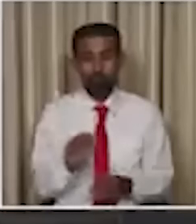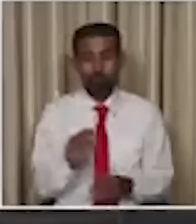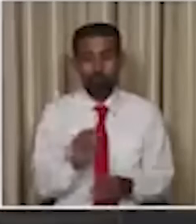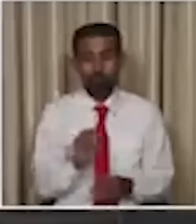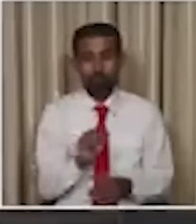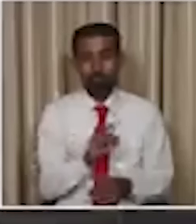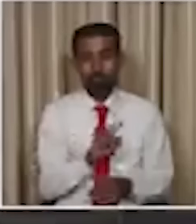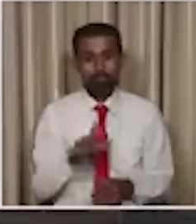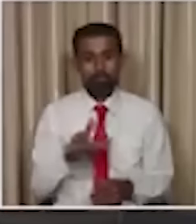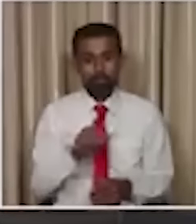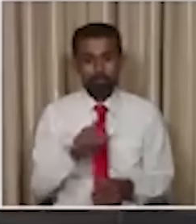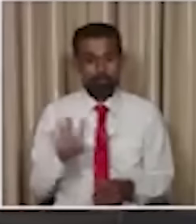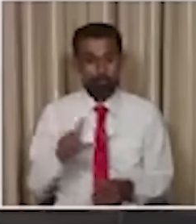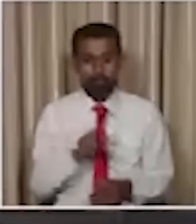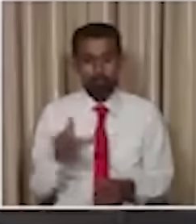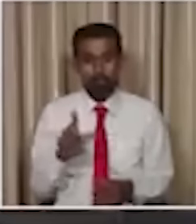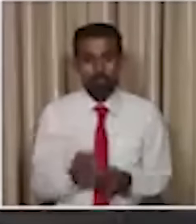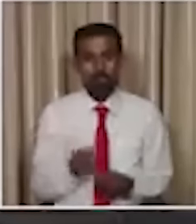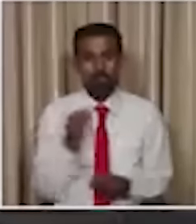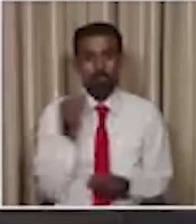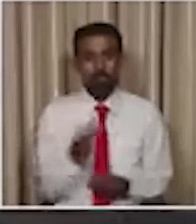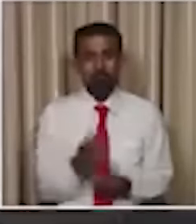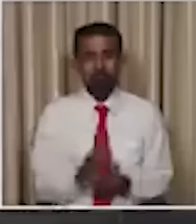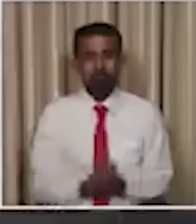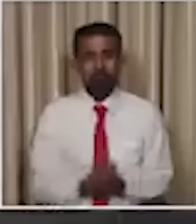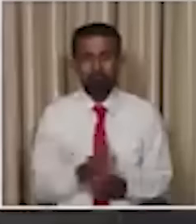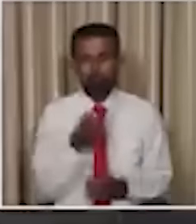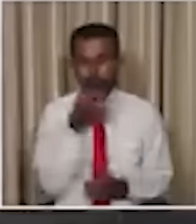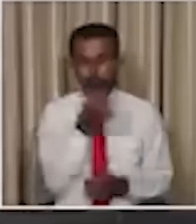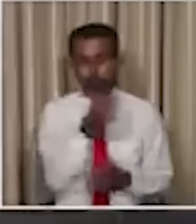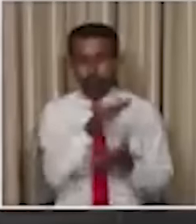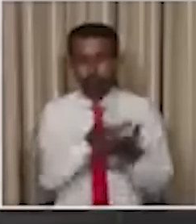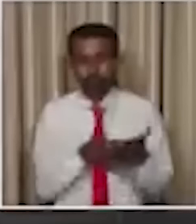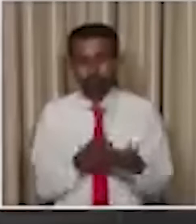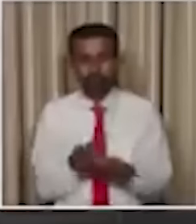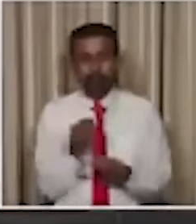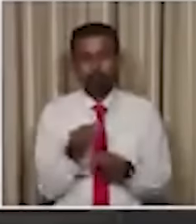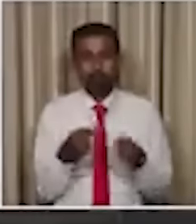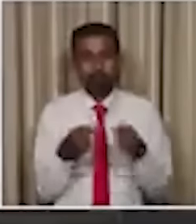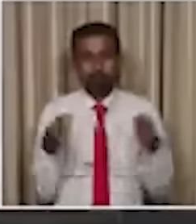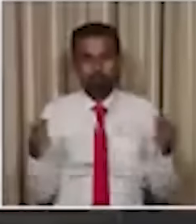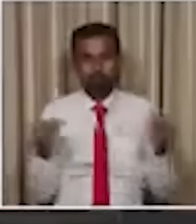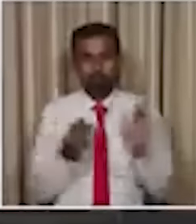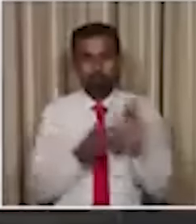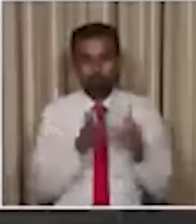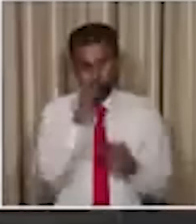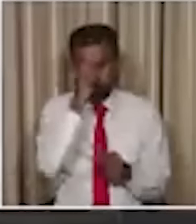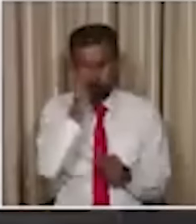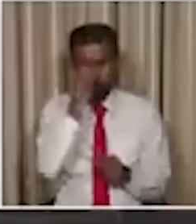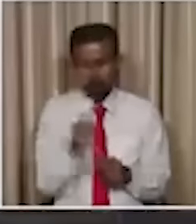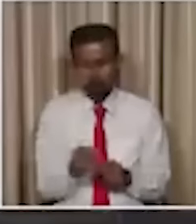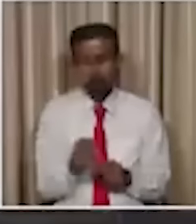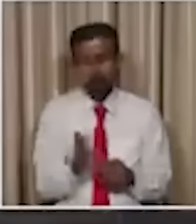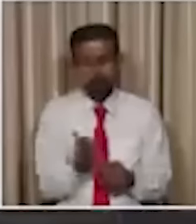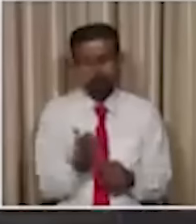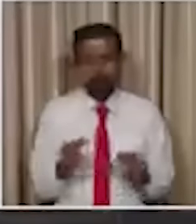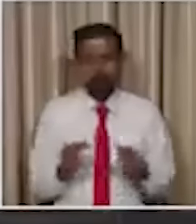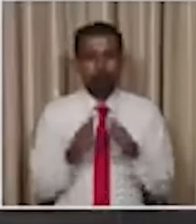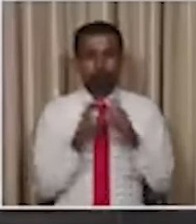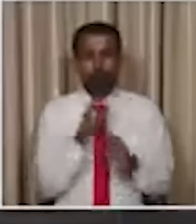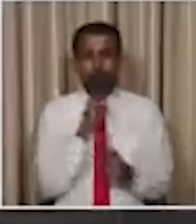2023/11/17 වෙනි දින ලබා දී ඇත. එම චෝදනා පත්‍රය ලබා දීමට එරෙහිව නිලන්ත ජයවර්ධන මහතා විසින්